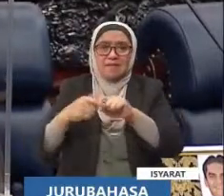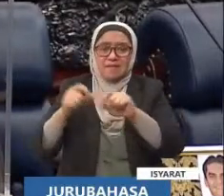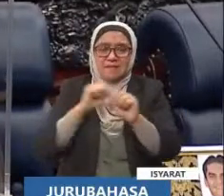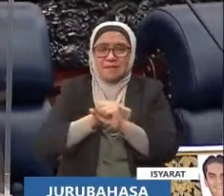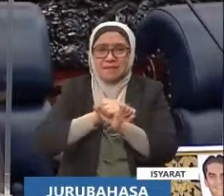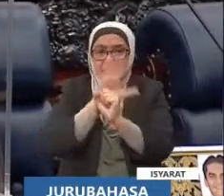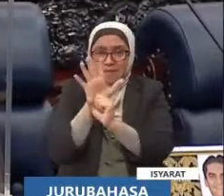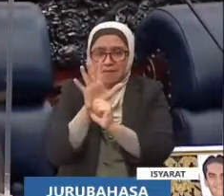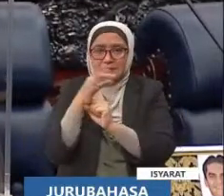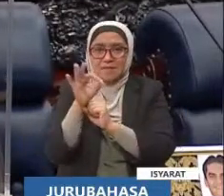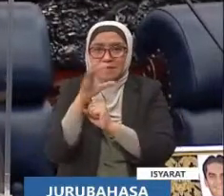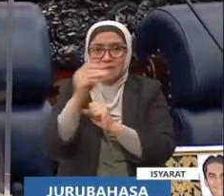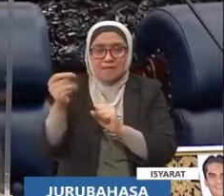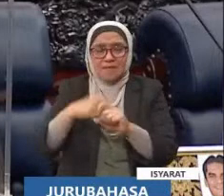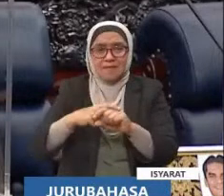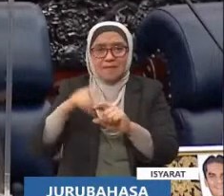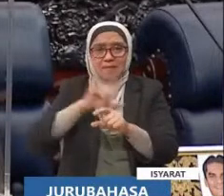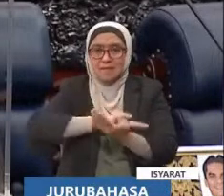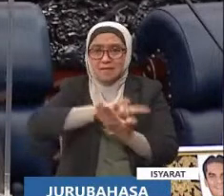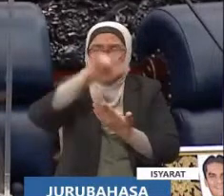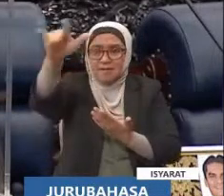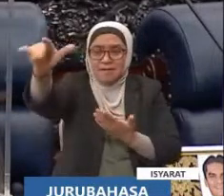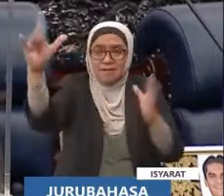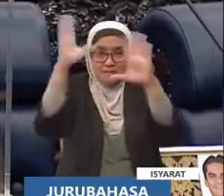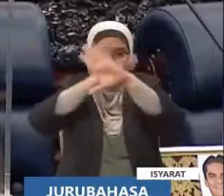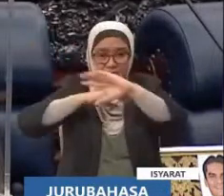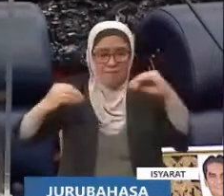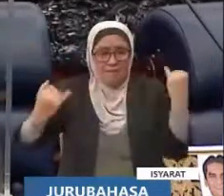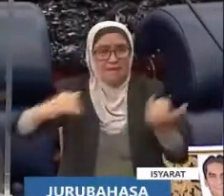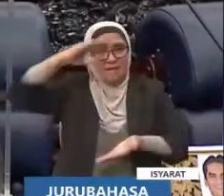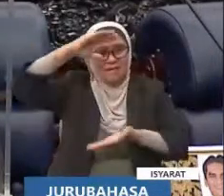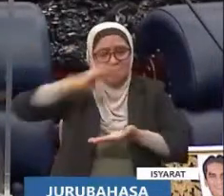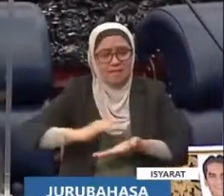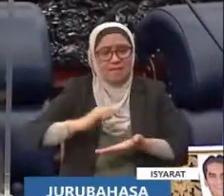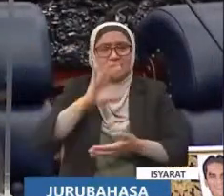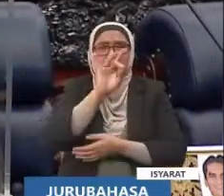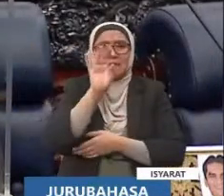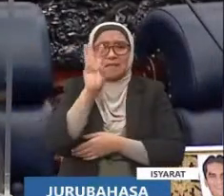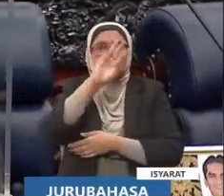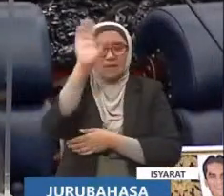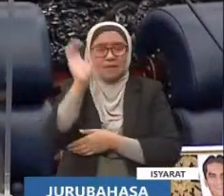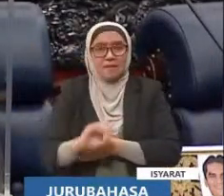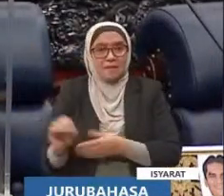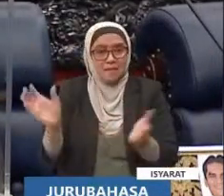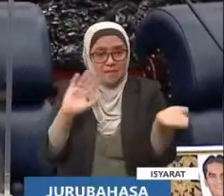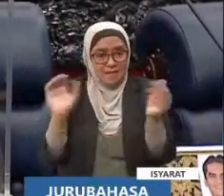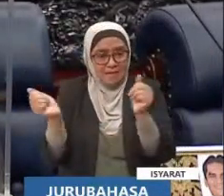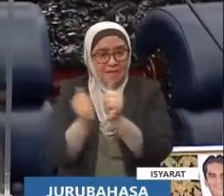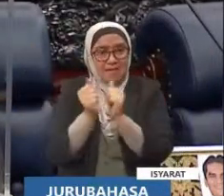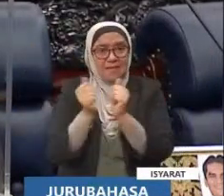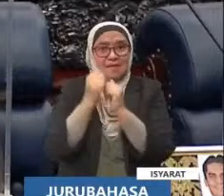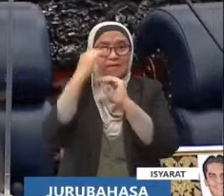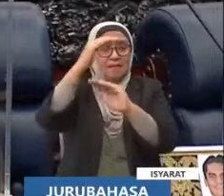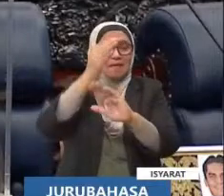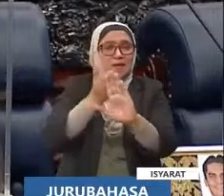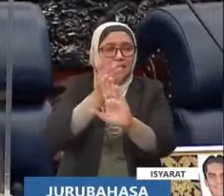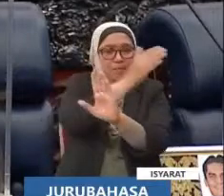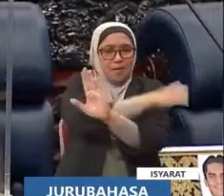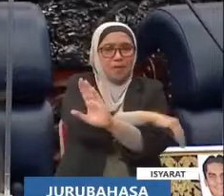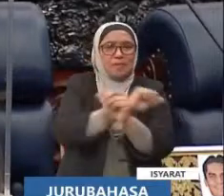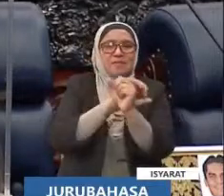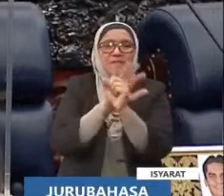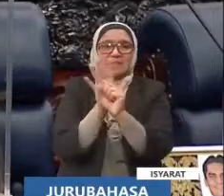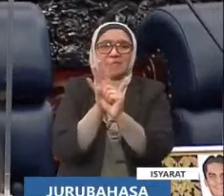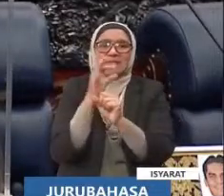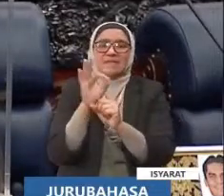ini kekerapan penerbangan pesawat telah berkurangnya sebanyak 80 600 berbanding dengan tempuh sebelum wachowicz